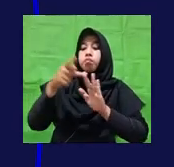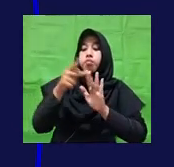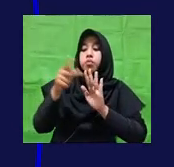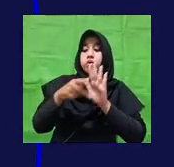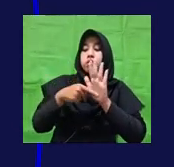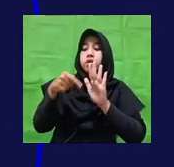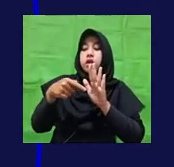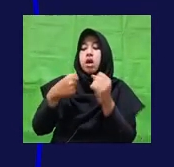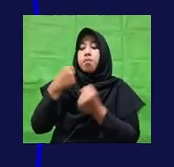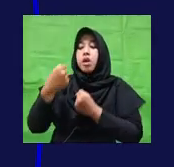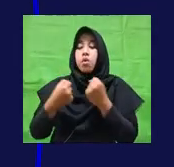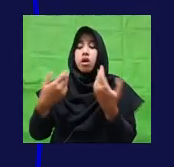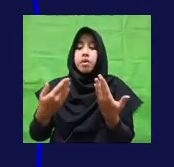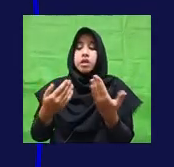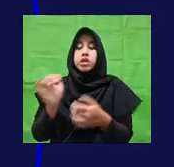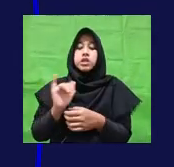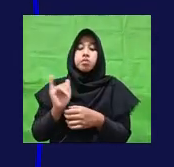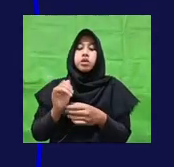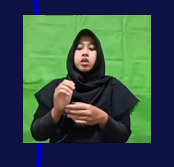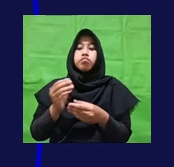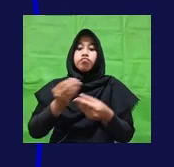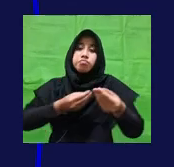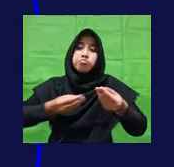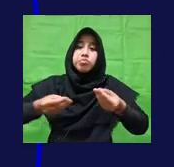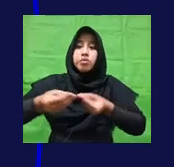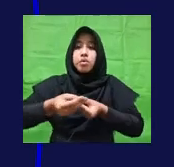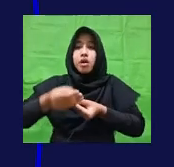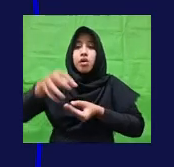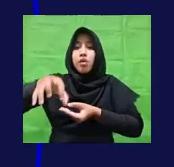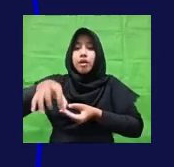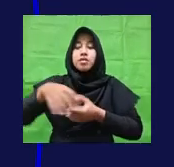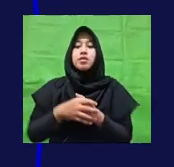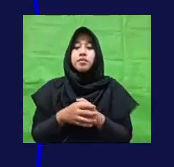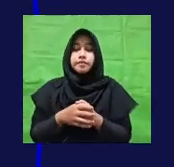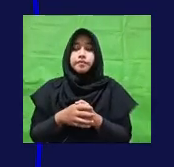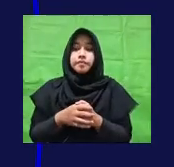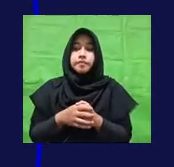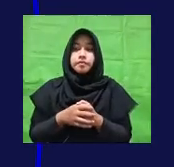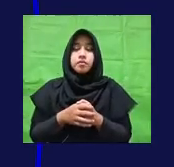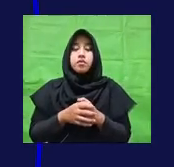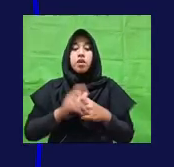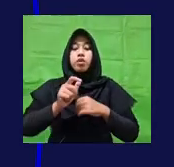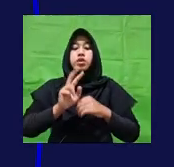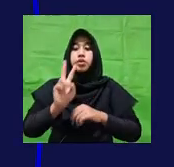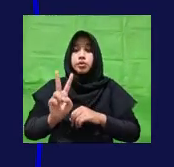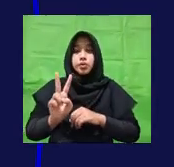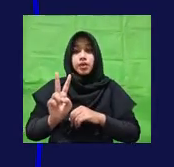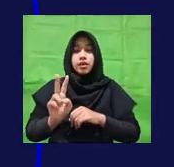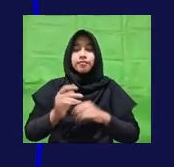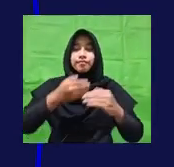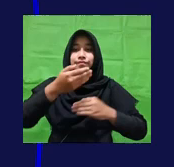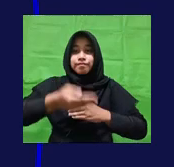semacam pertukaran lokasi. Next, Mas. Dalam tahap keduanya, next slide.